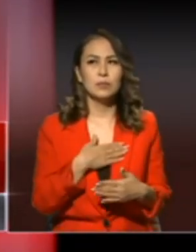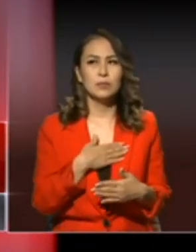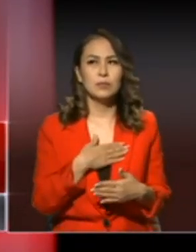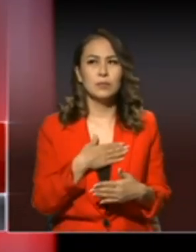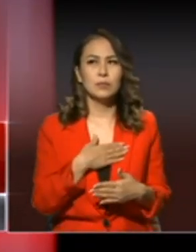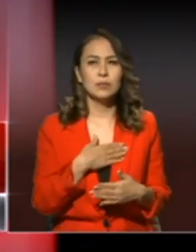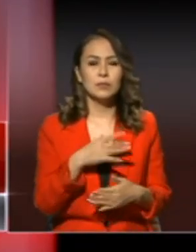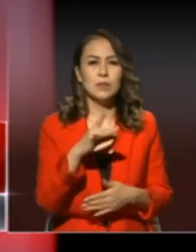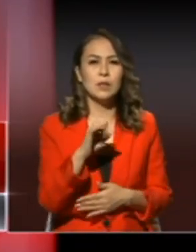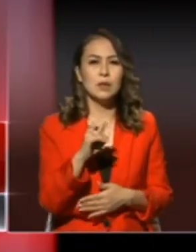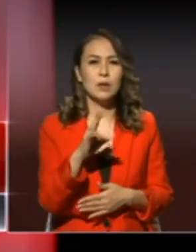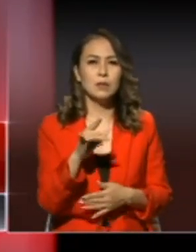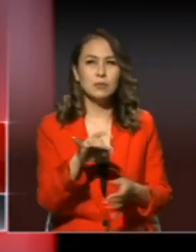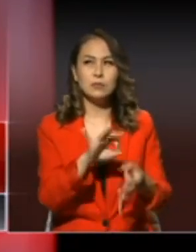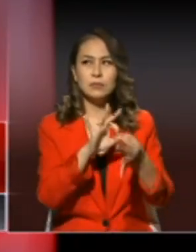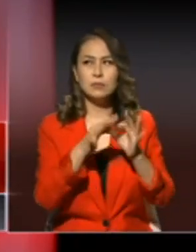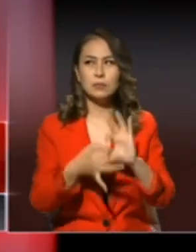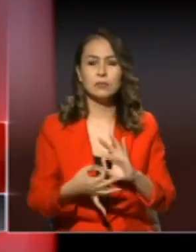бұндай радикальный дейміз ғой,